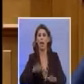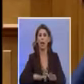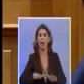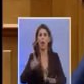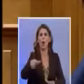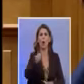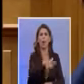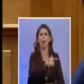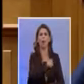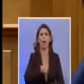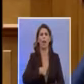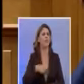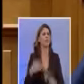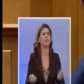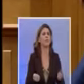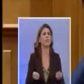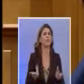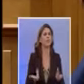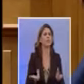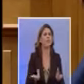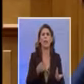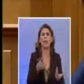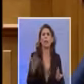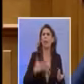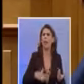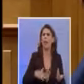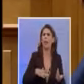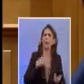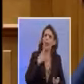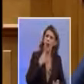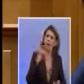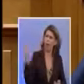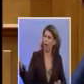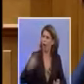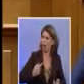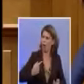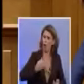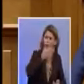ιδιοκτήτης. Είναι πασιφανές αυτό και στο τελευταίο Έλληνα πολίτη.